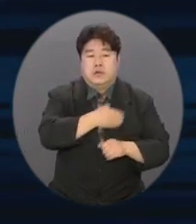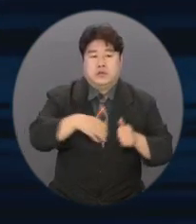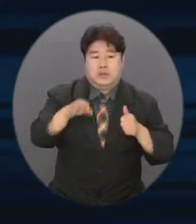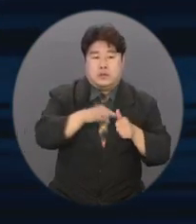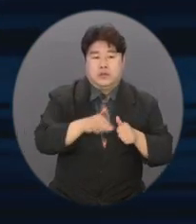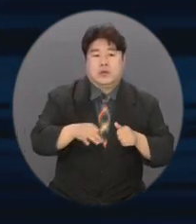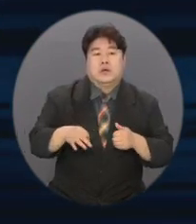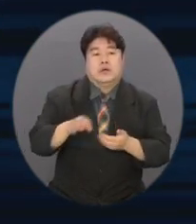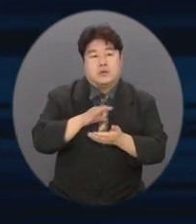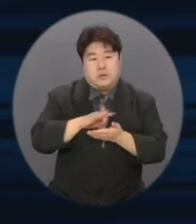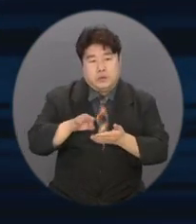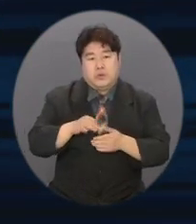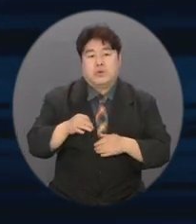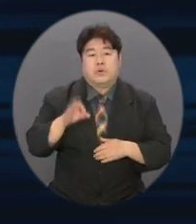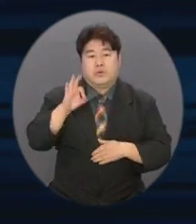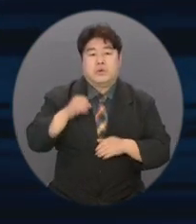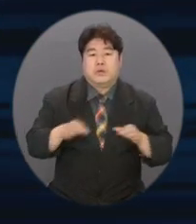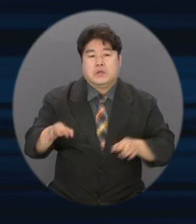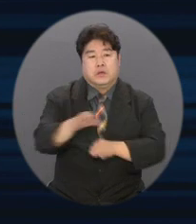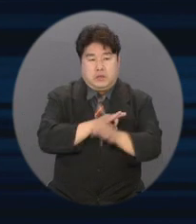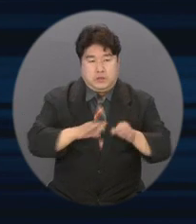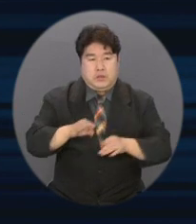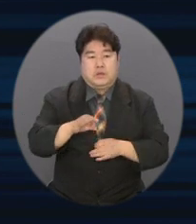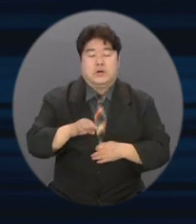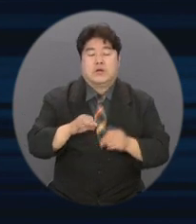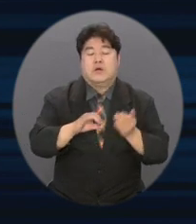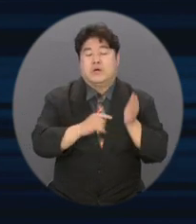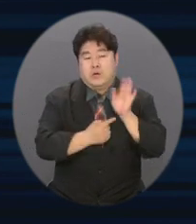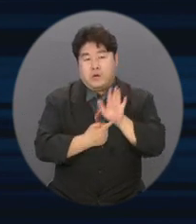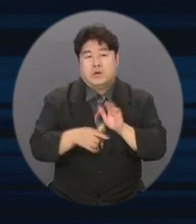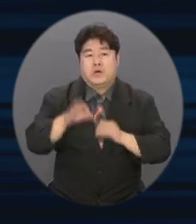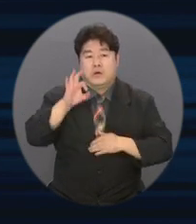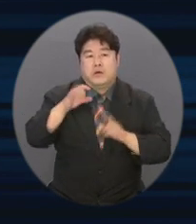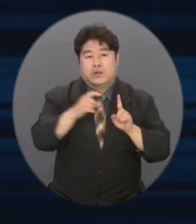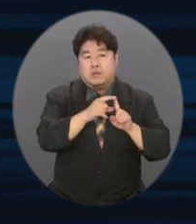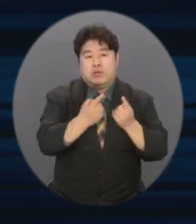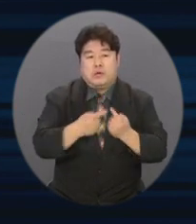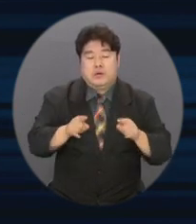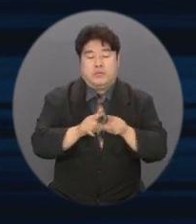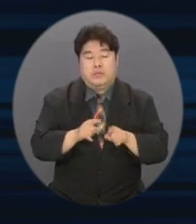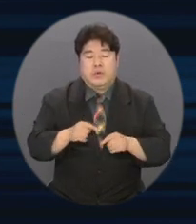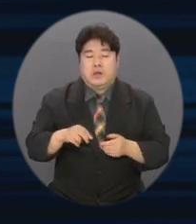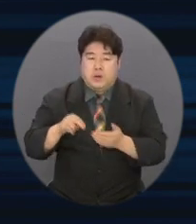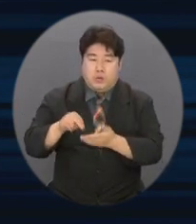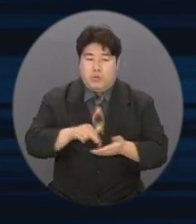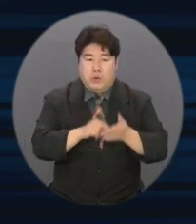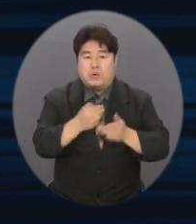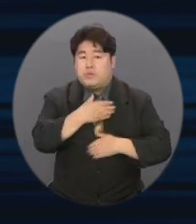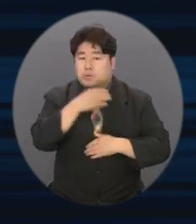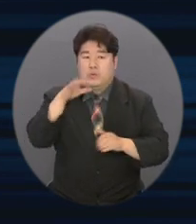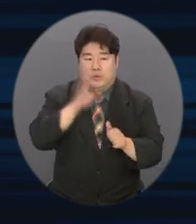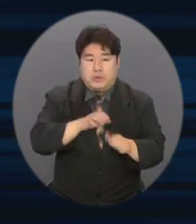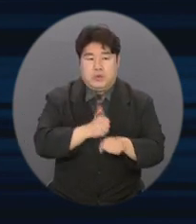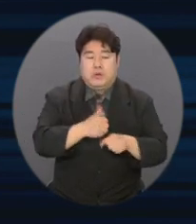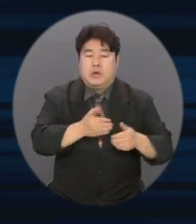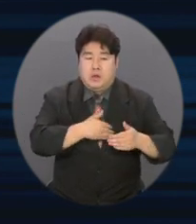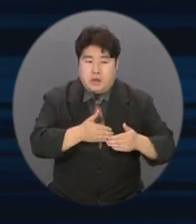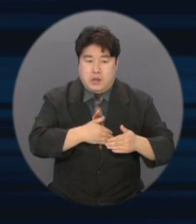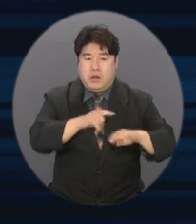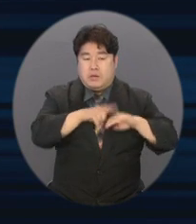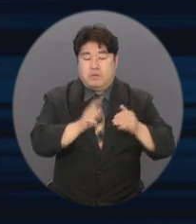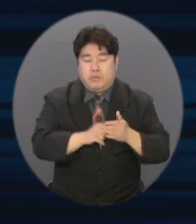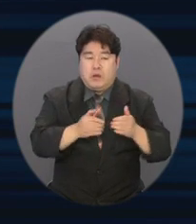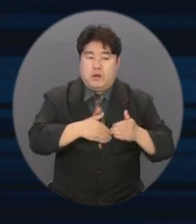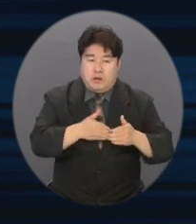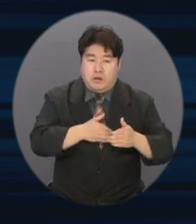비용과 같은 경제적 상황을 나타내는 단어들과 함께 고도 노인 학대 불안 등 심리적 불안정을